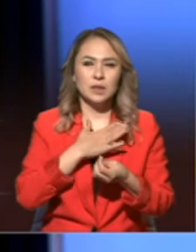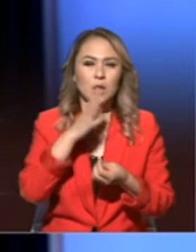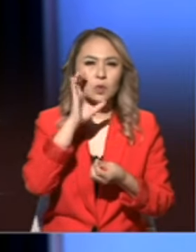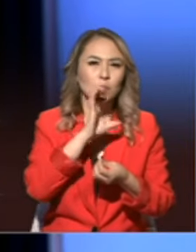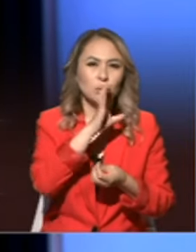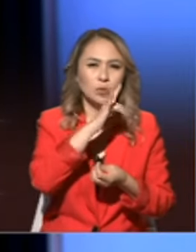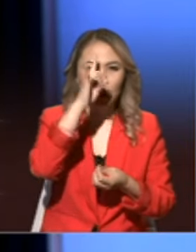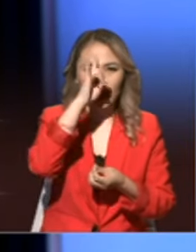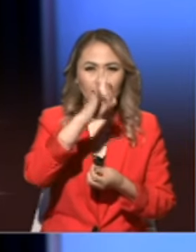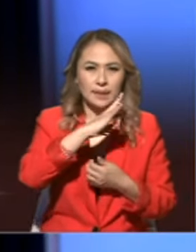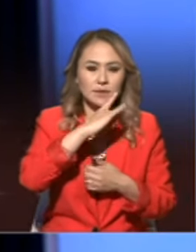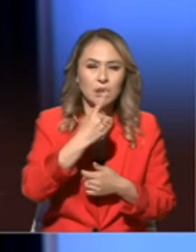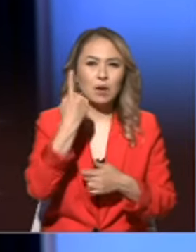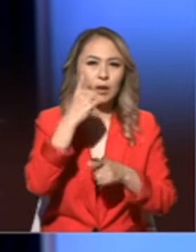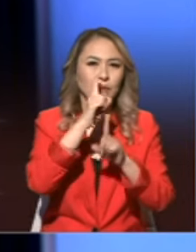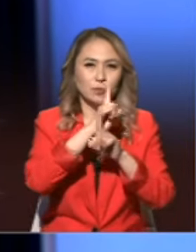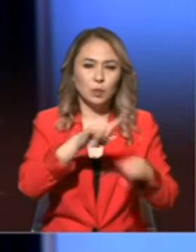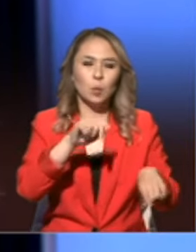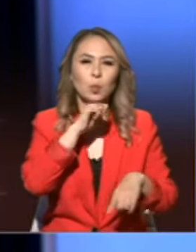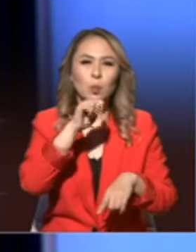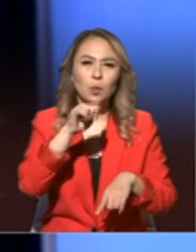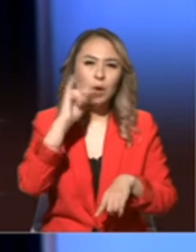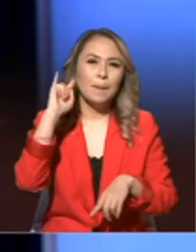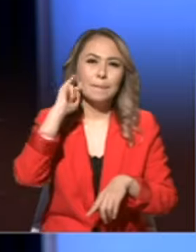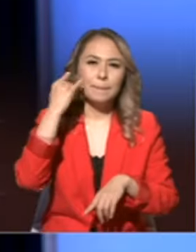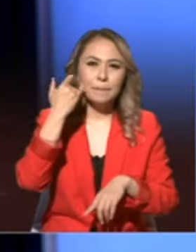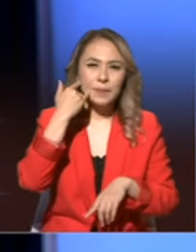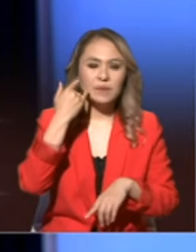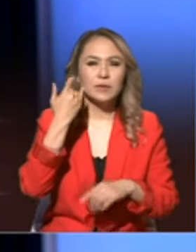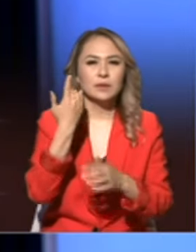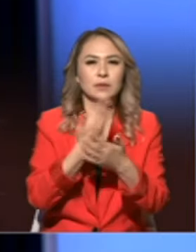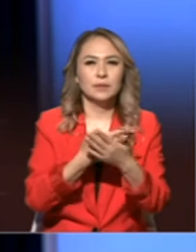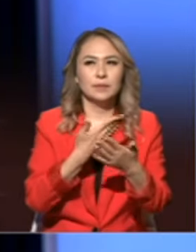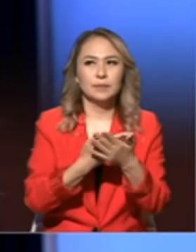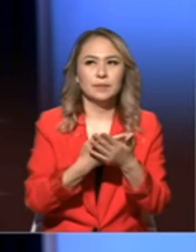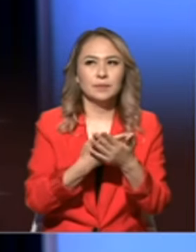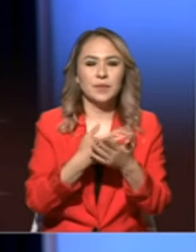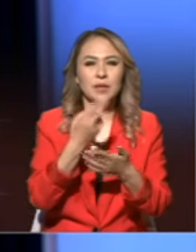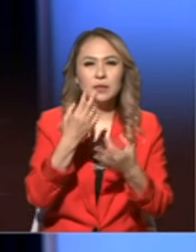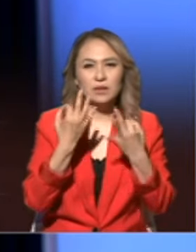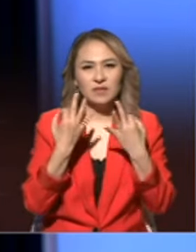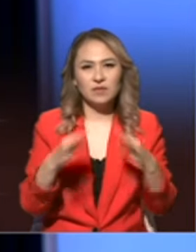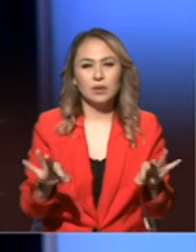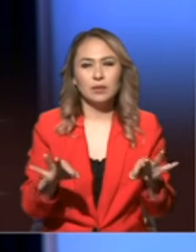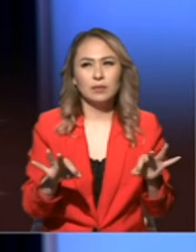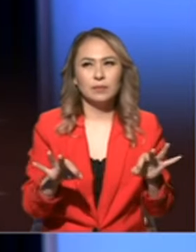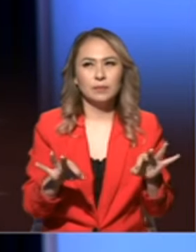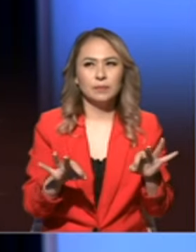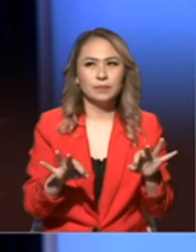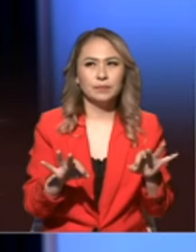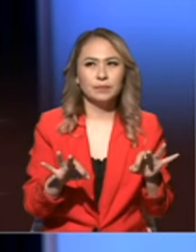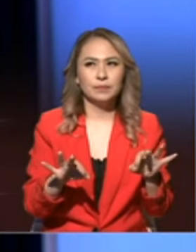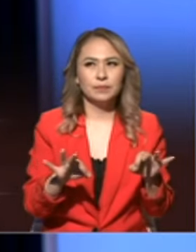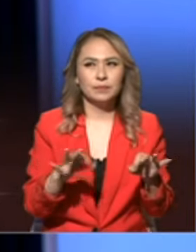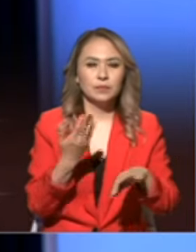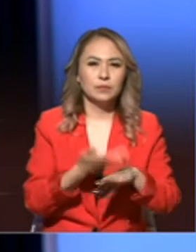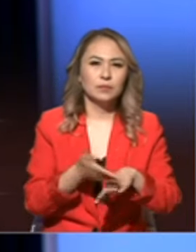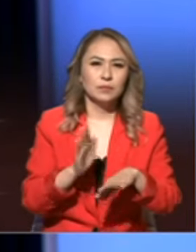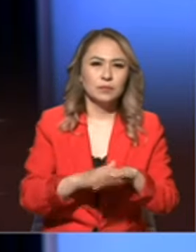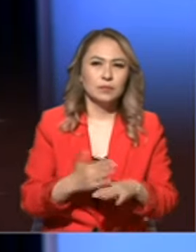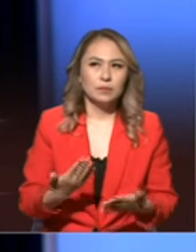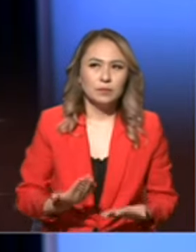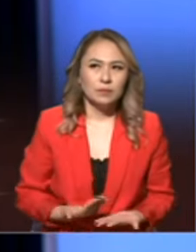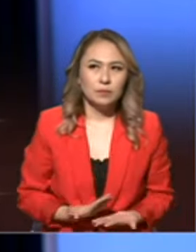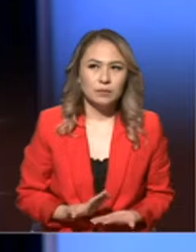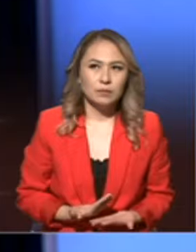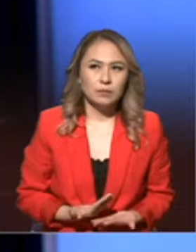солтүстік Қазақстанды ғана алмай, Қостанай, Павлодар дейміз, одан кейін тағы да бізде демографиялық өте нашар ахуалы Шығыс